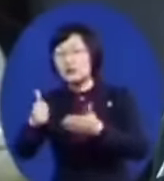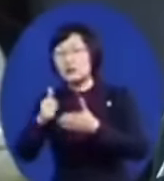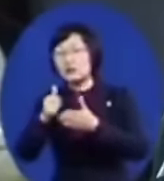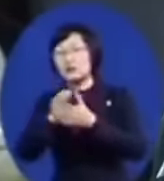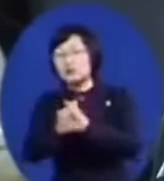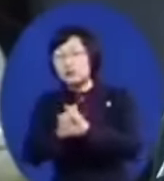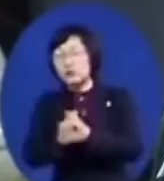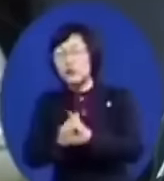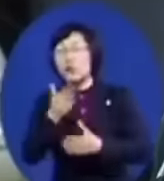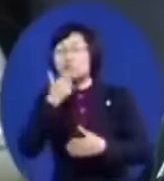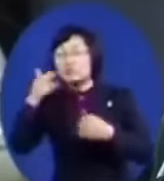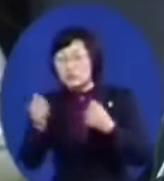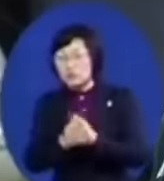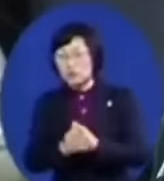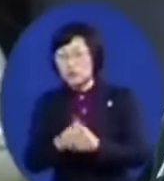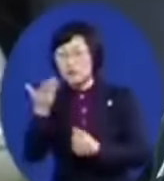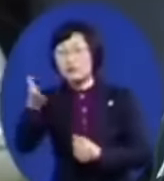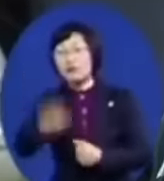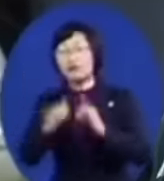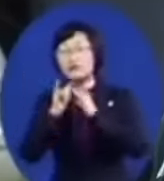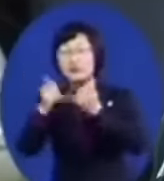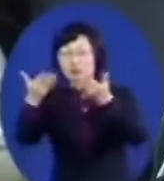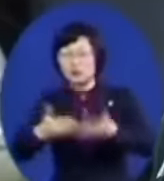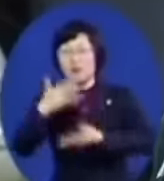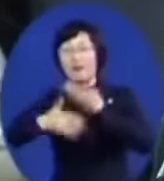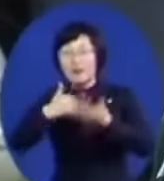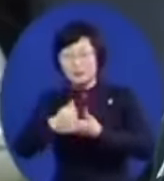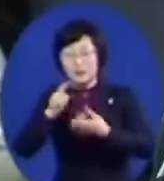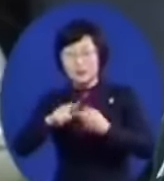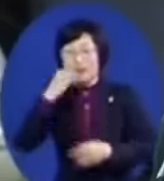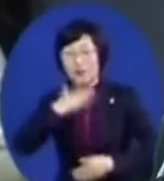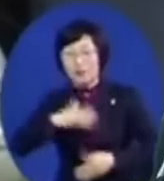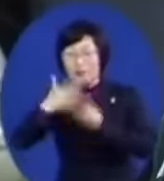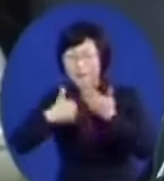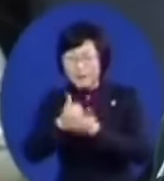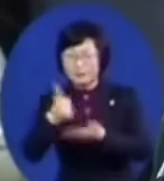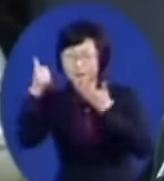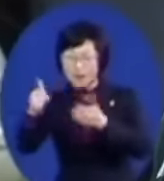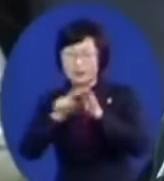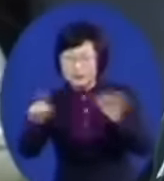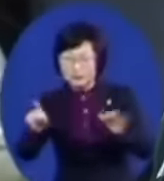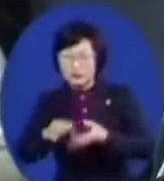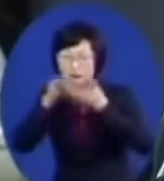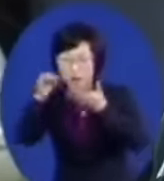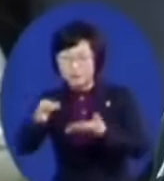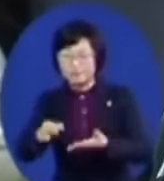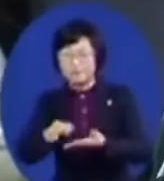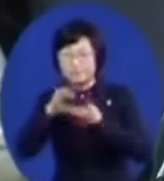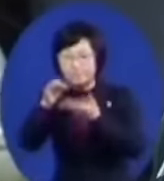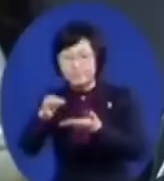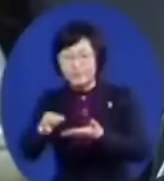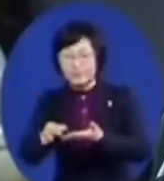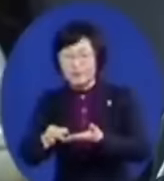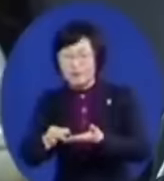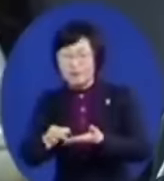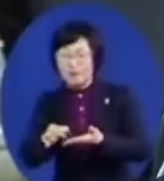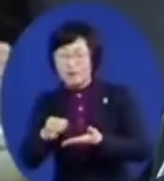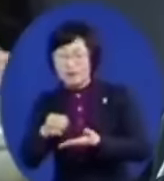해주마. 그러나 상 주시는 하나님인 줄 알고 하나님께 11조 헌금도 드리고 칠하기도